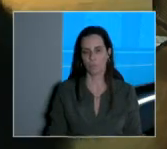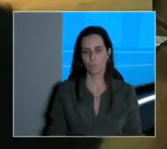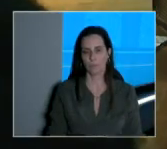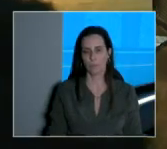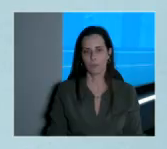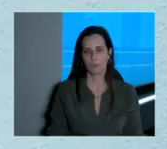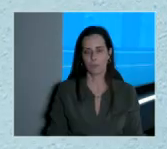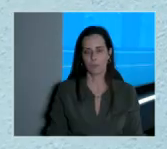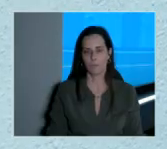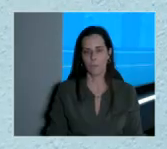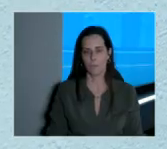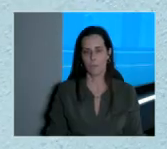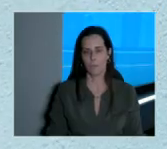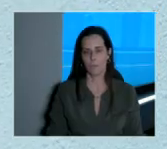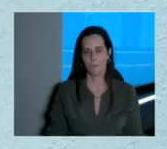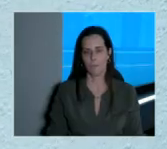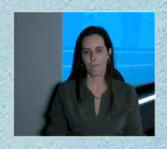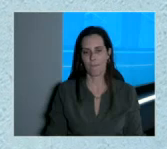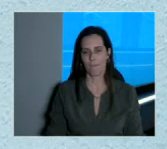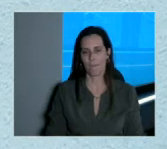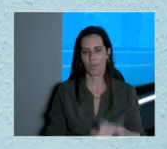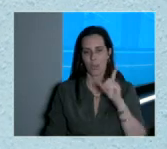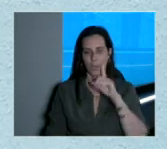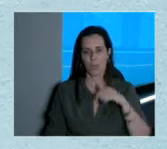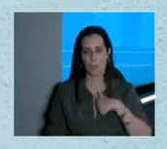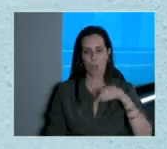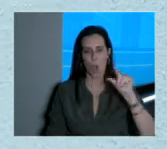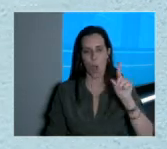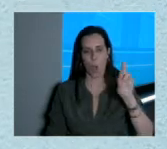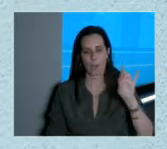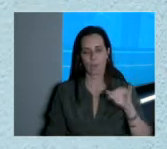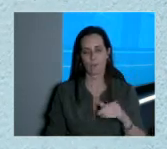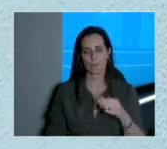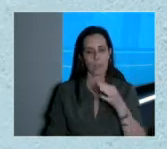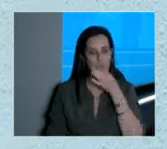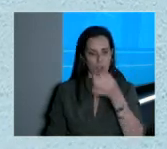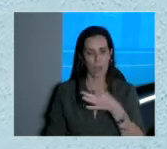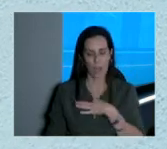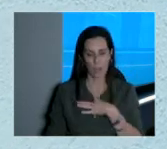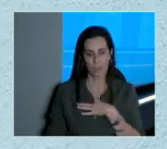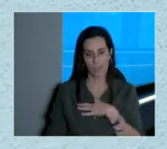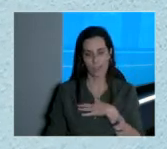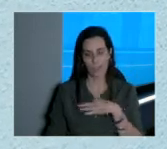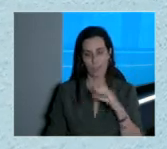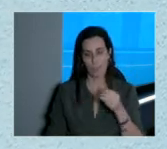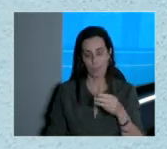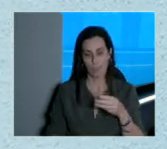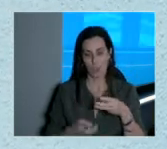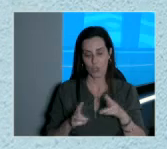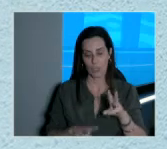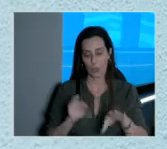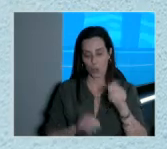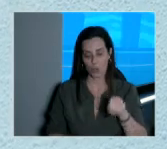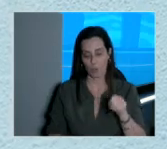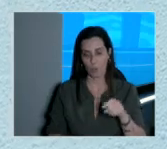שאלתנו הבאה. שלום לכם, קוראים לי אורי קרן מכיתה ת' אחת. והשאלה שלי היא, האם שיטת בחירת השופטים